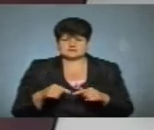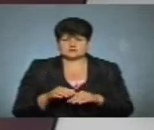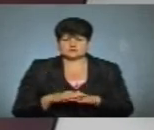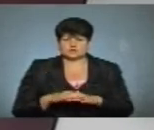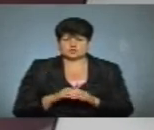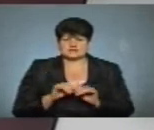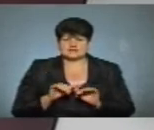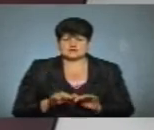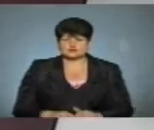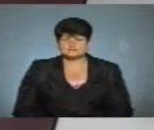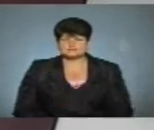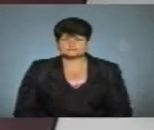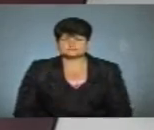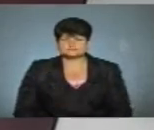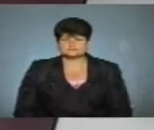діяльності.